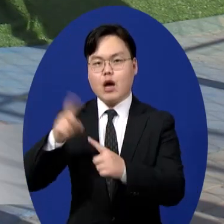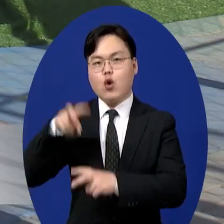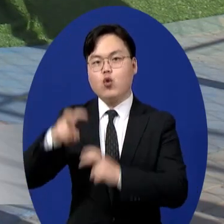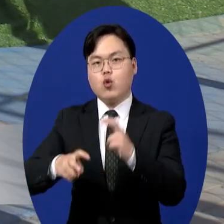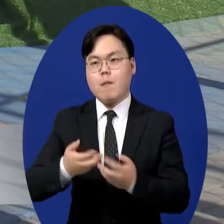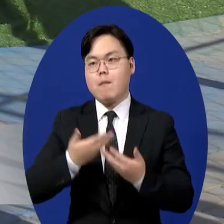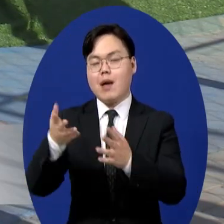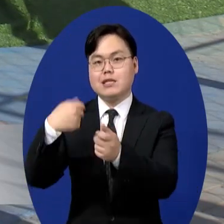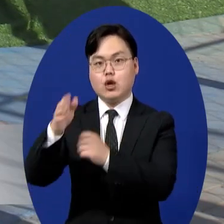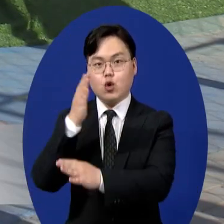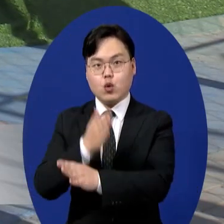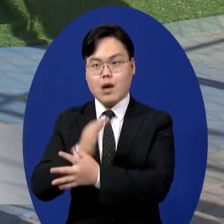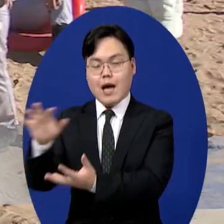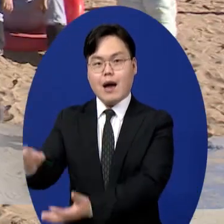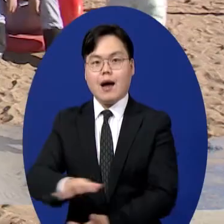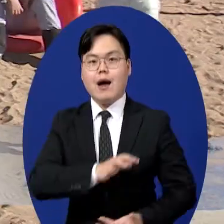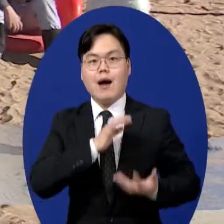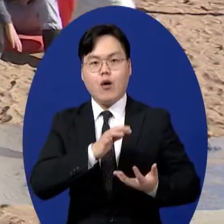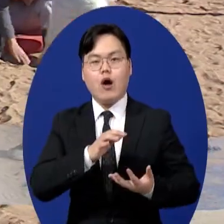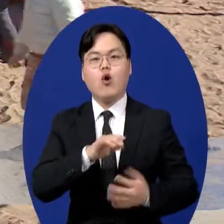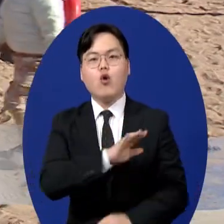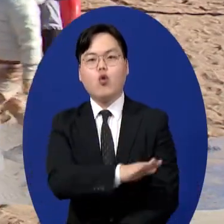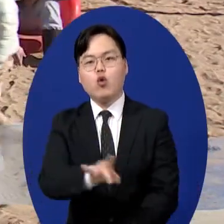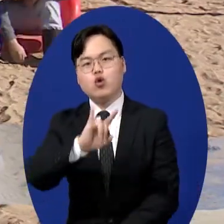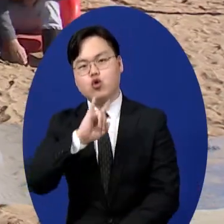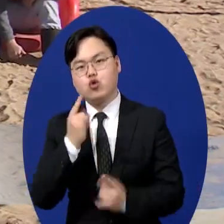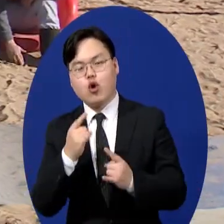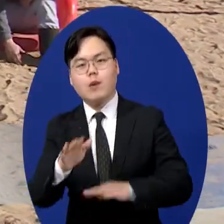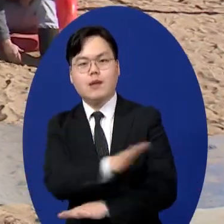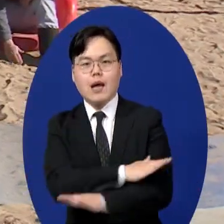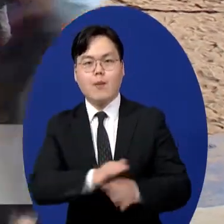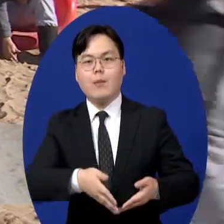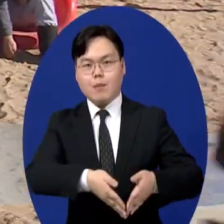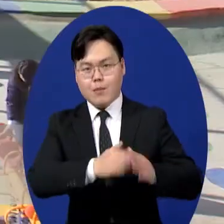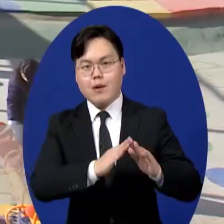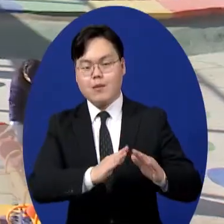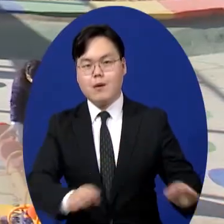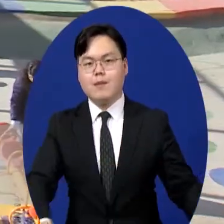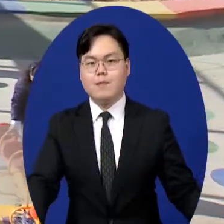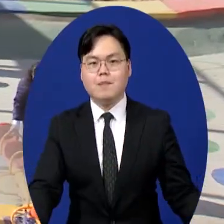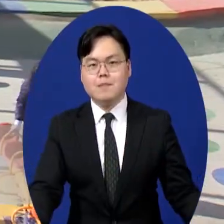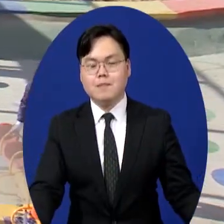энэ хог хаягдлын мөнгөөр хөрөнгө босгох энэ тоглоомын талбайг байгуулсан байна.